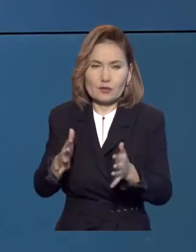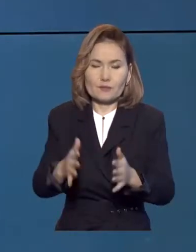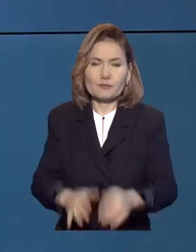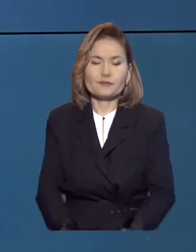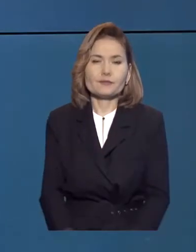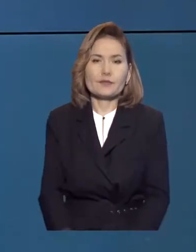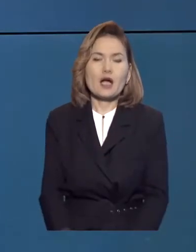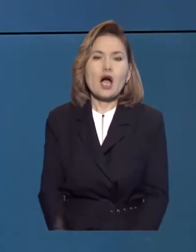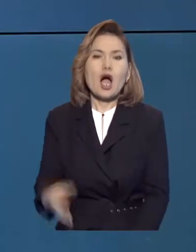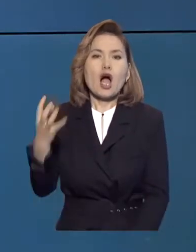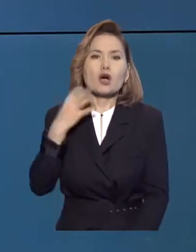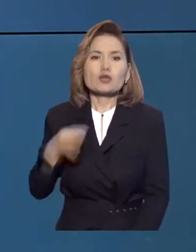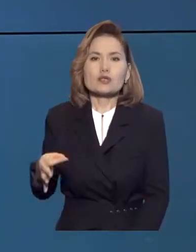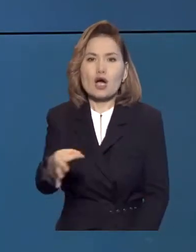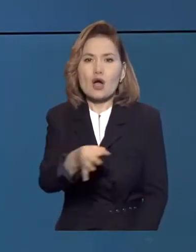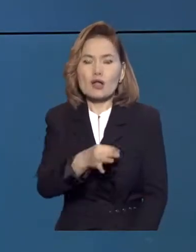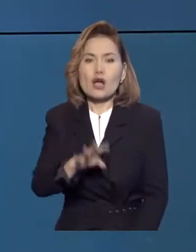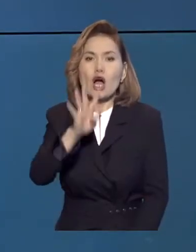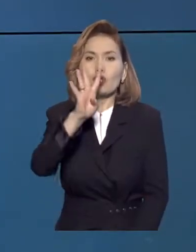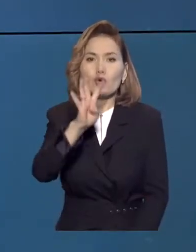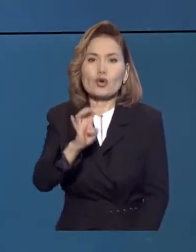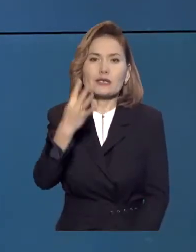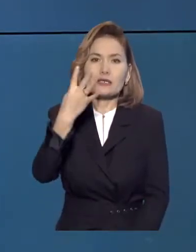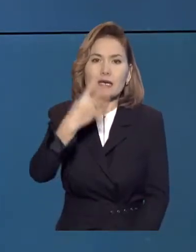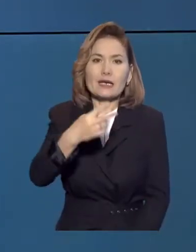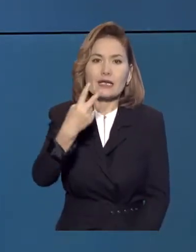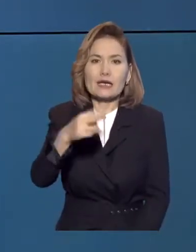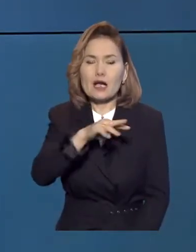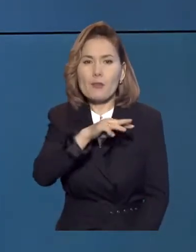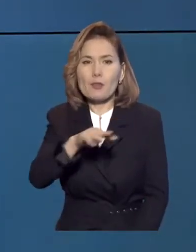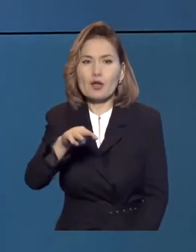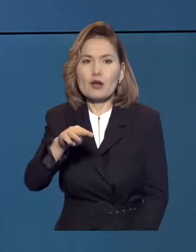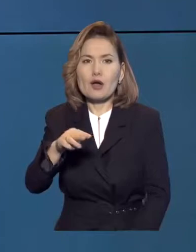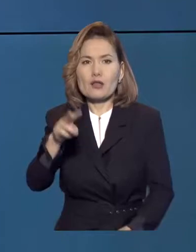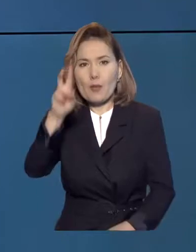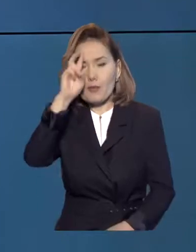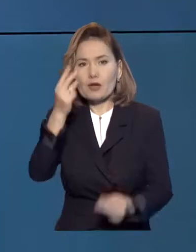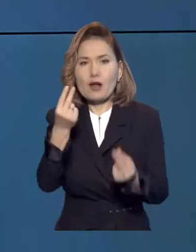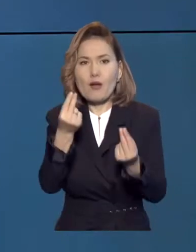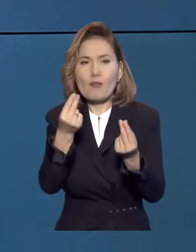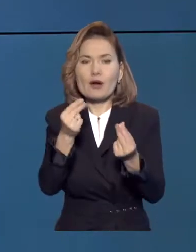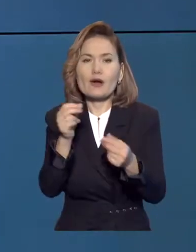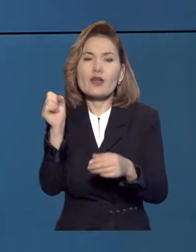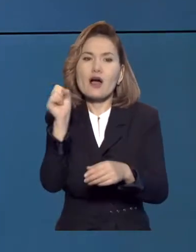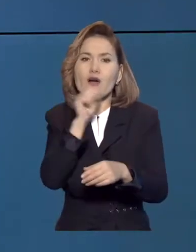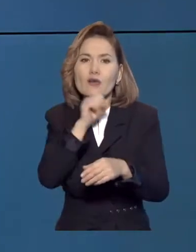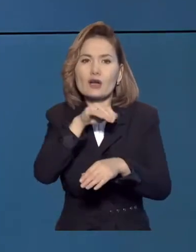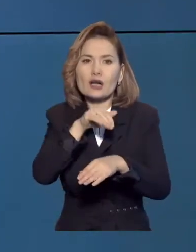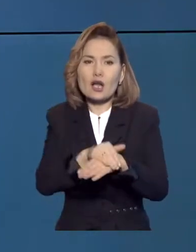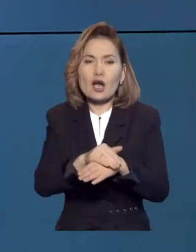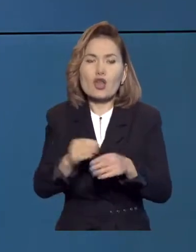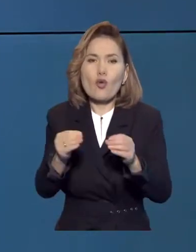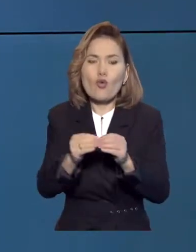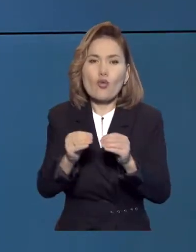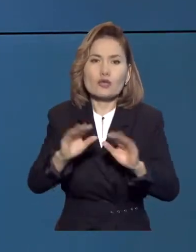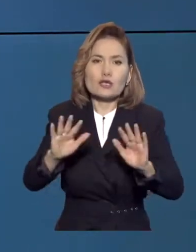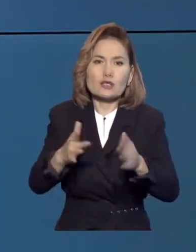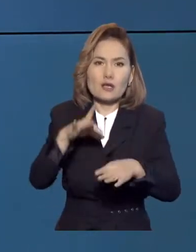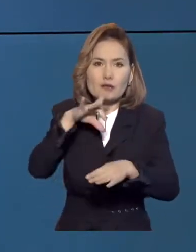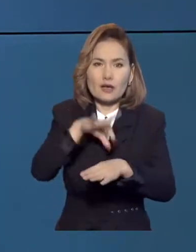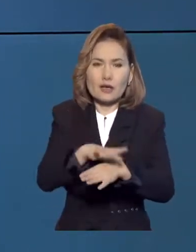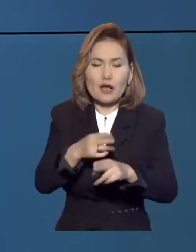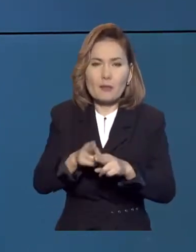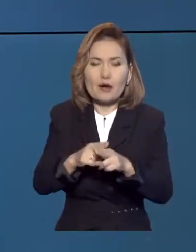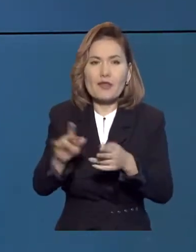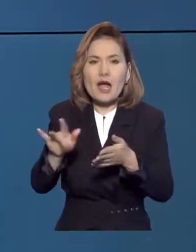Ел жаңалықтары. Қызылорда облысында 442 миллион бюджет қаржысы жымқырылып, 10 қылмыстығыз қозғалған. Есеп-қисаптағы